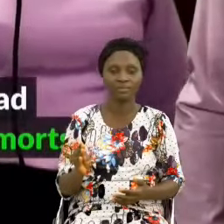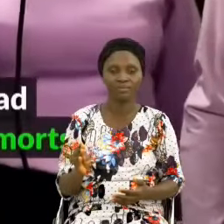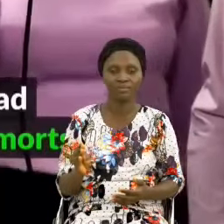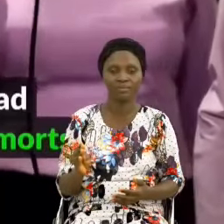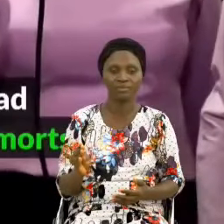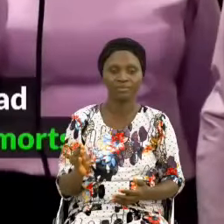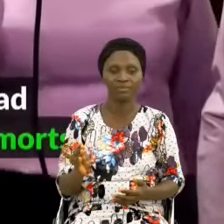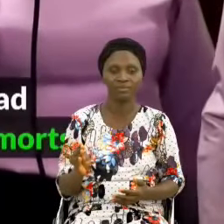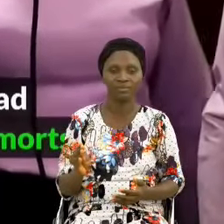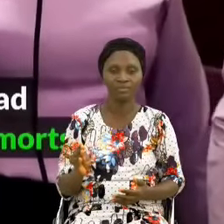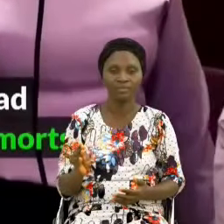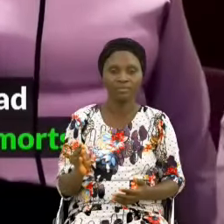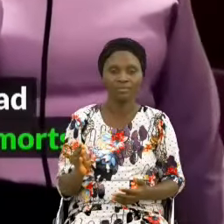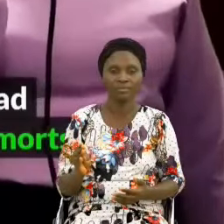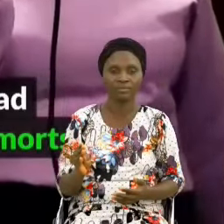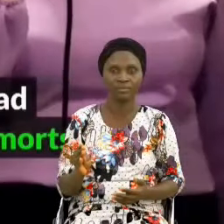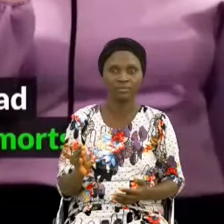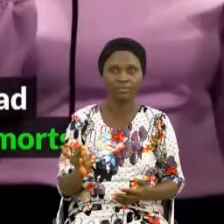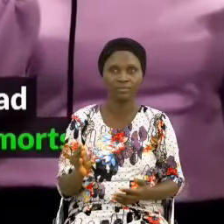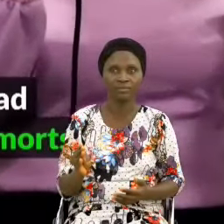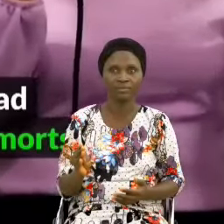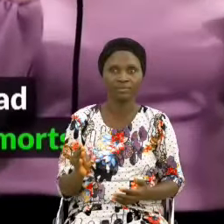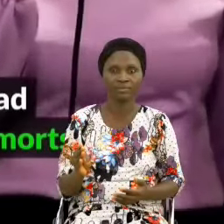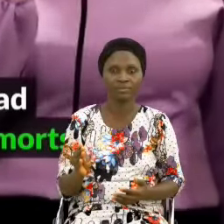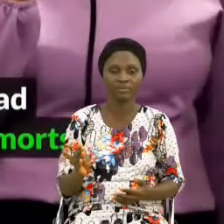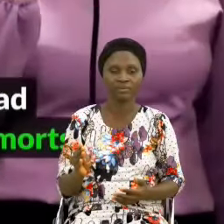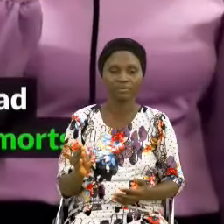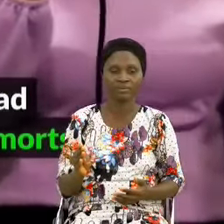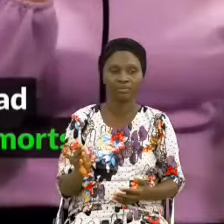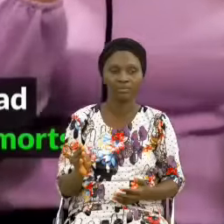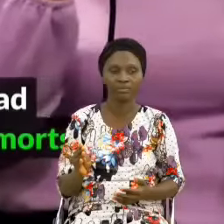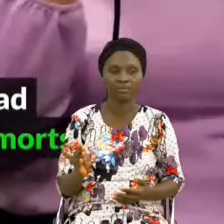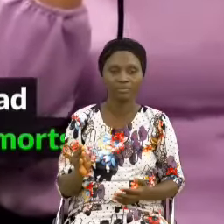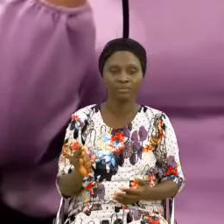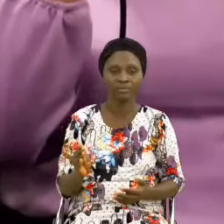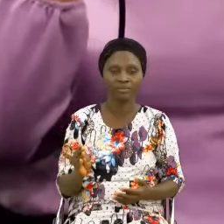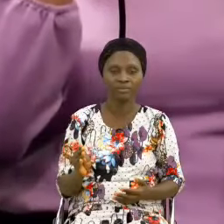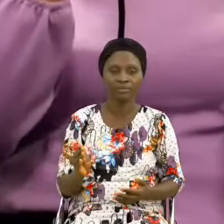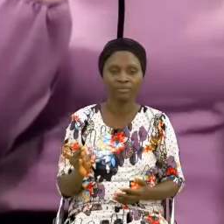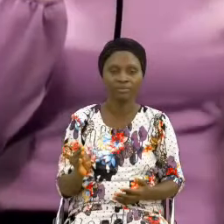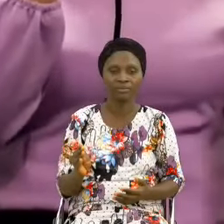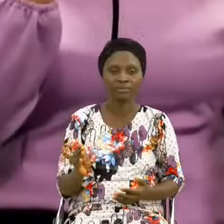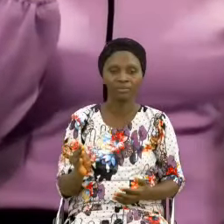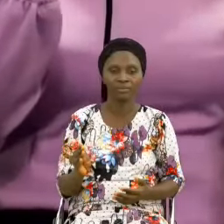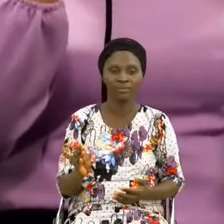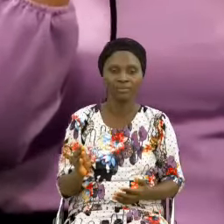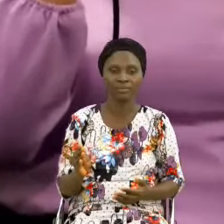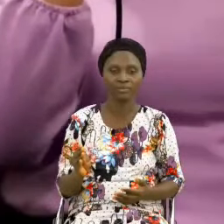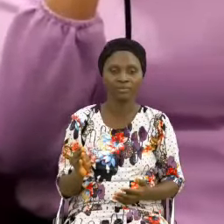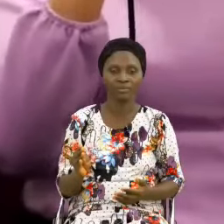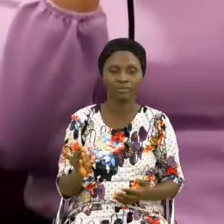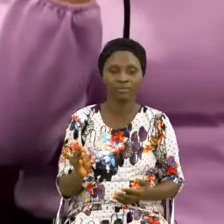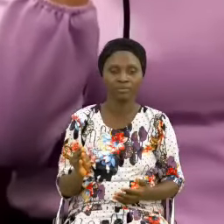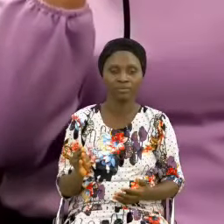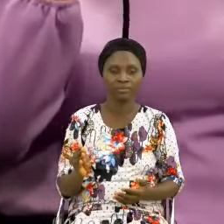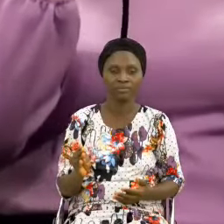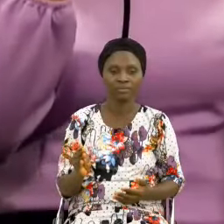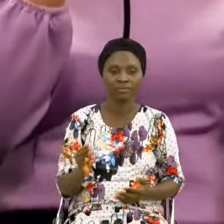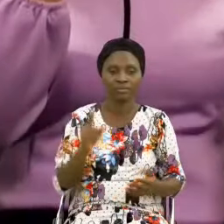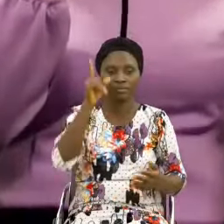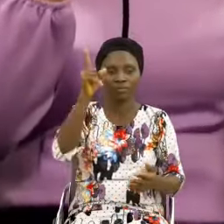الأواب تفتح عينين الأعمى وتقوم من الأموات وتهدي البحر بكلمة يا